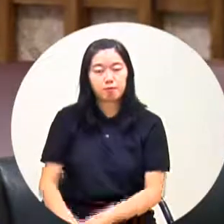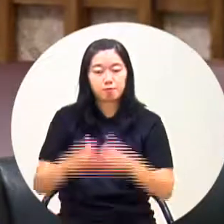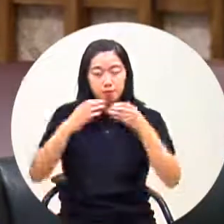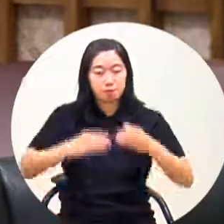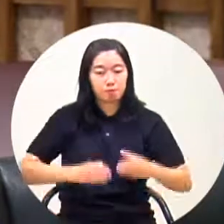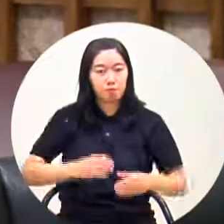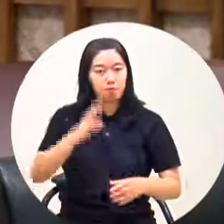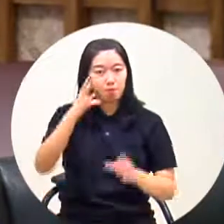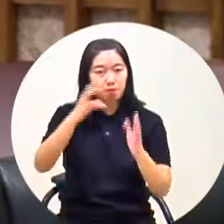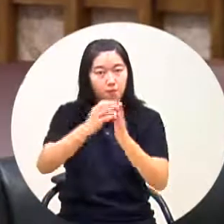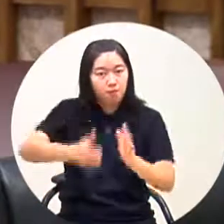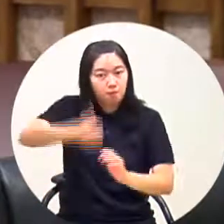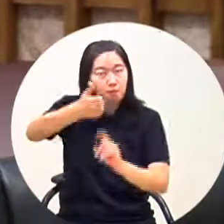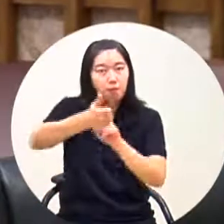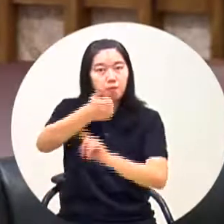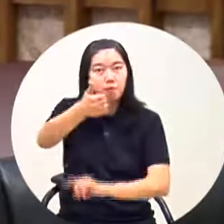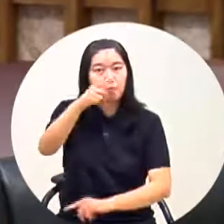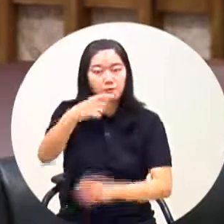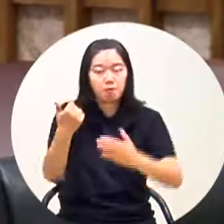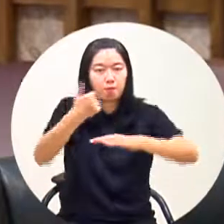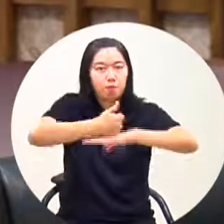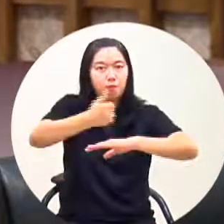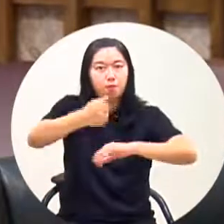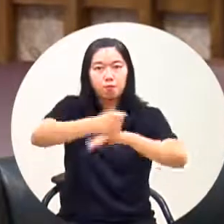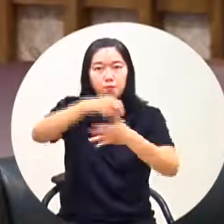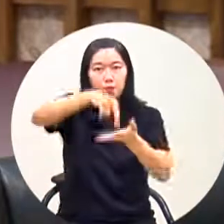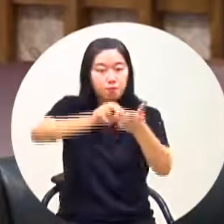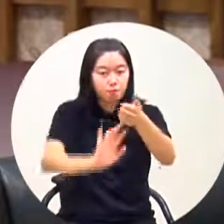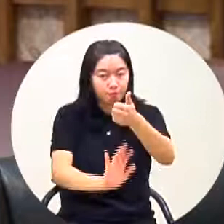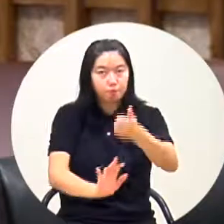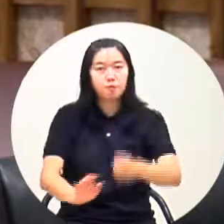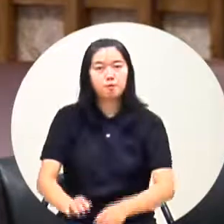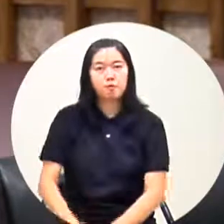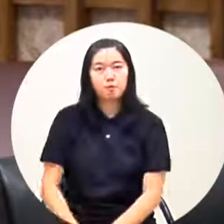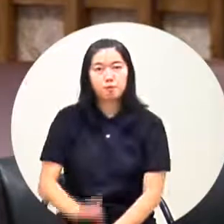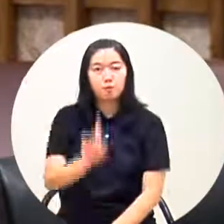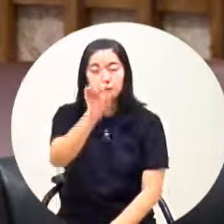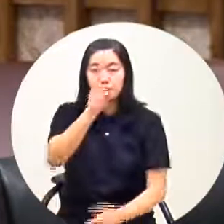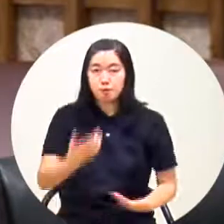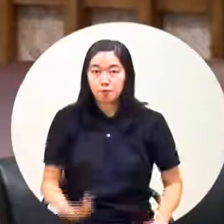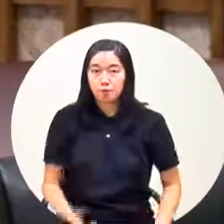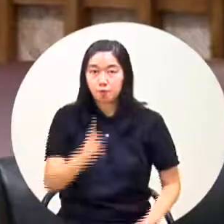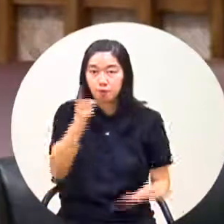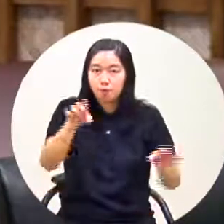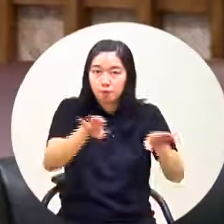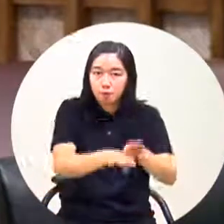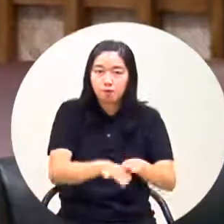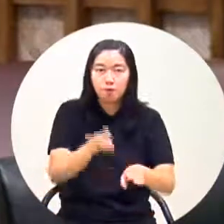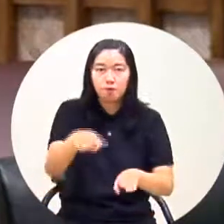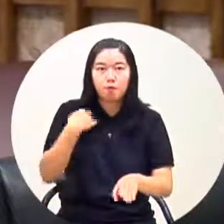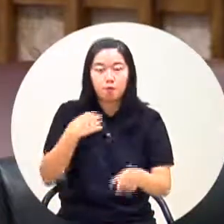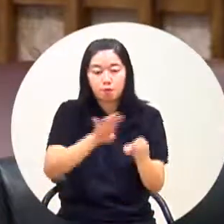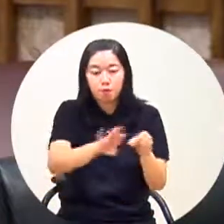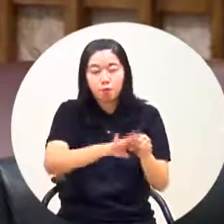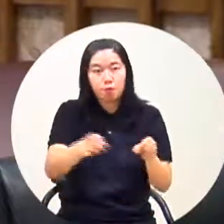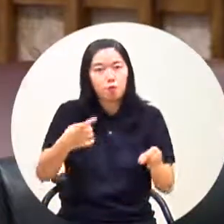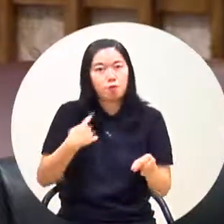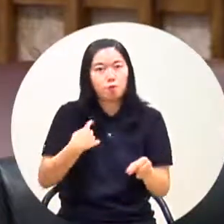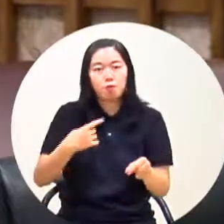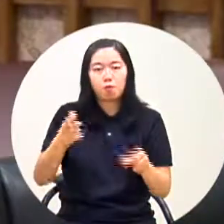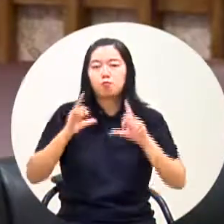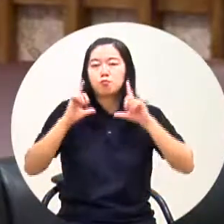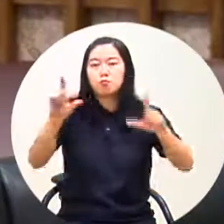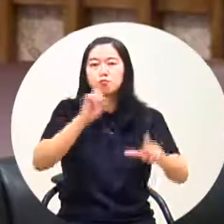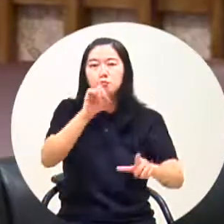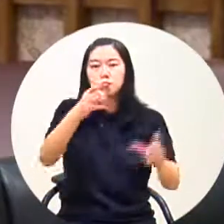该伊这边就这个在做地位啊，啊，应该按一日一宵，这伫南部阮出来在讲吼。大家拢讲医疗医